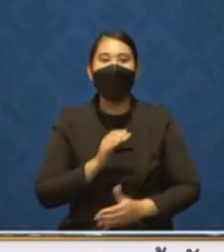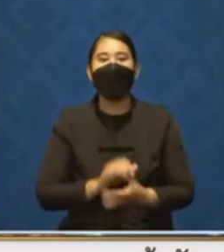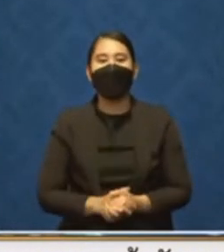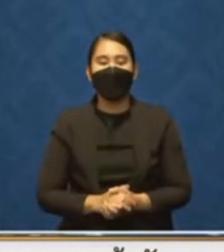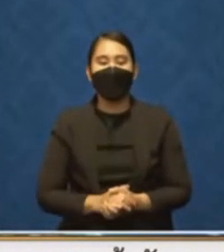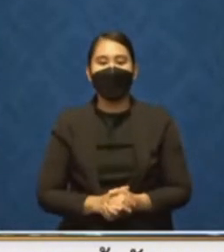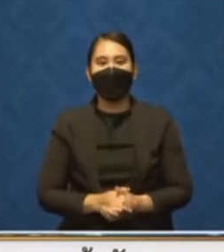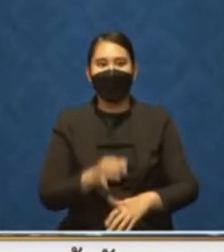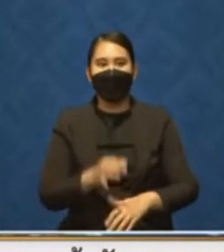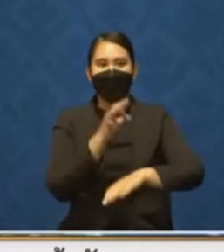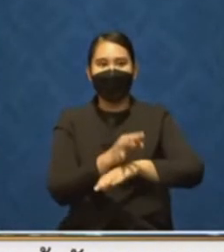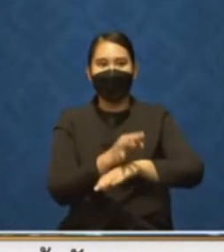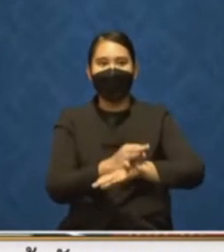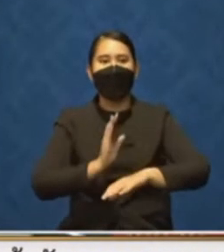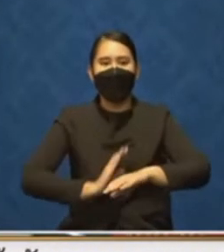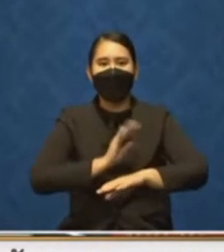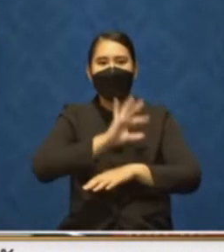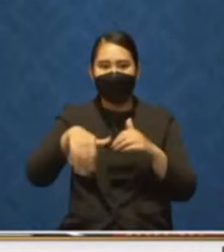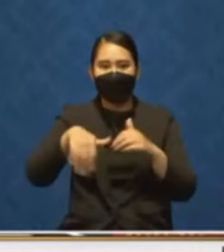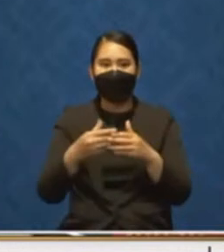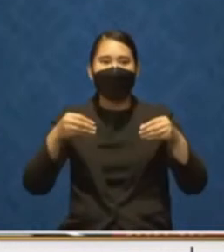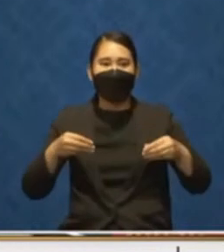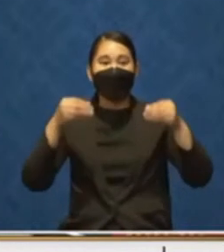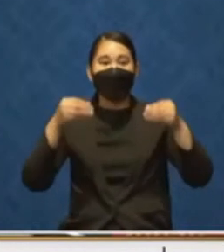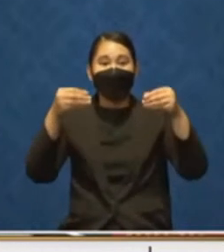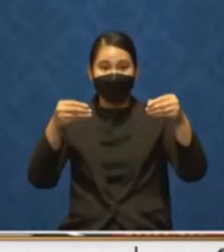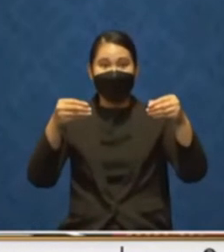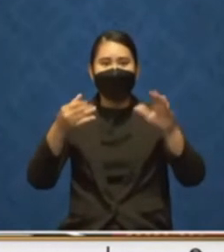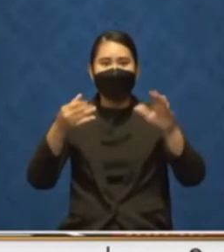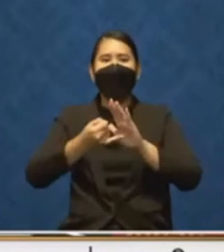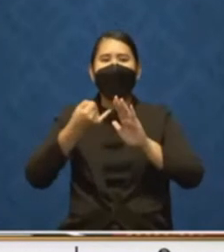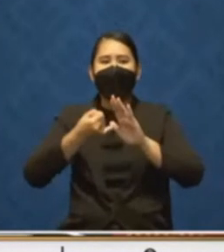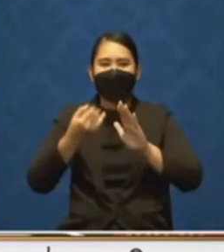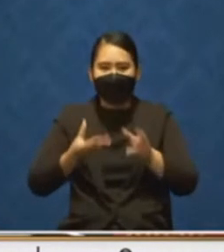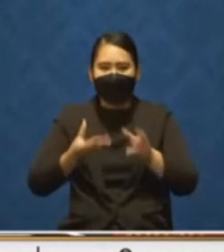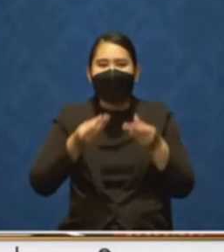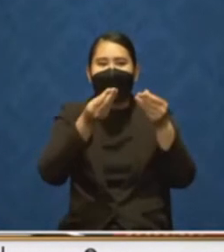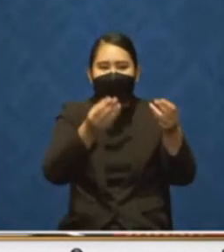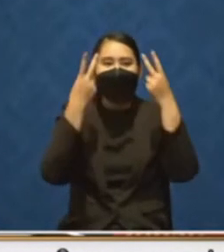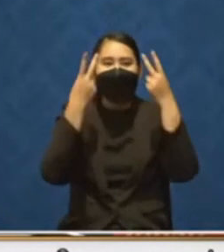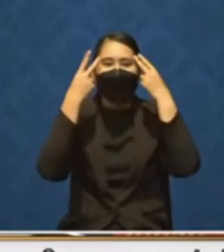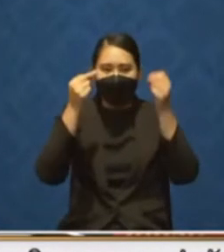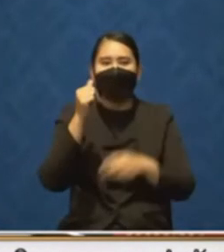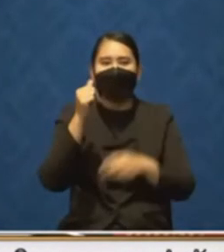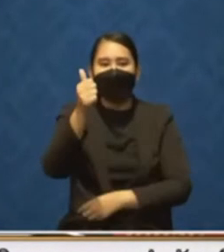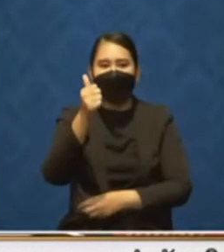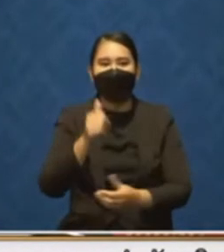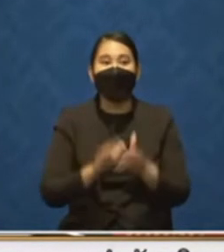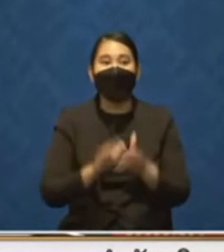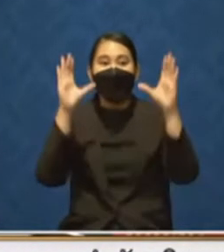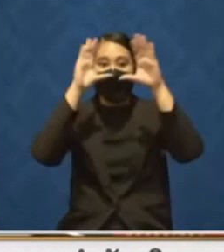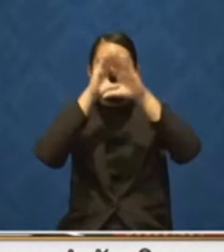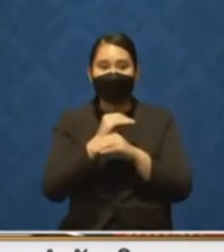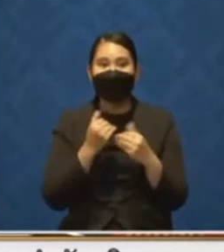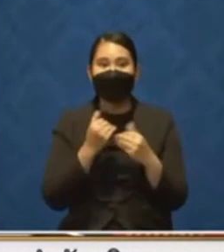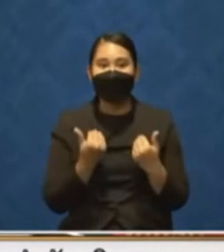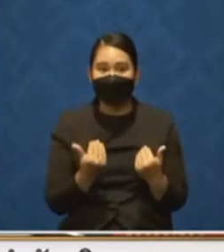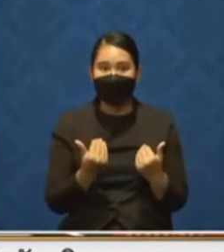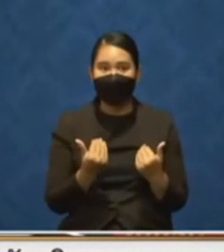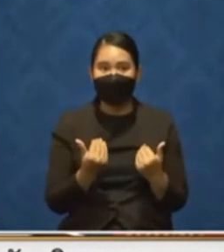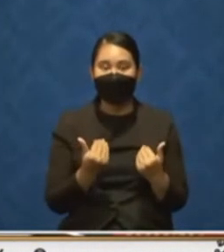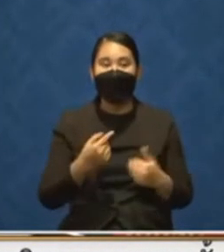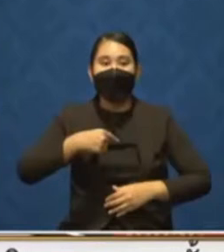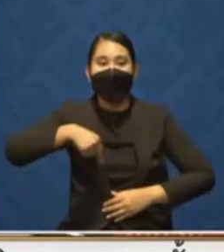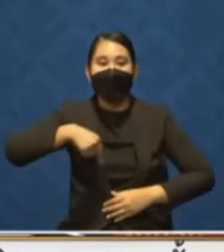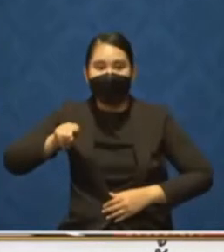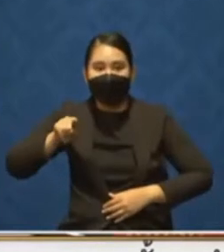เหล็กทั้งหมดนี้อยู่ในมือผมง่ายนิดเดียวกับผมจะเสนอคณะเดียวถ้าคืนนี้ท่านไปที่พารากอน